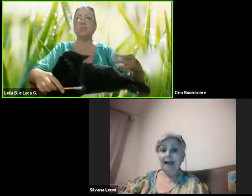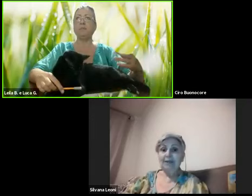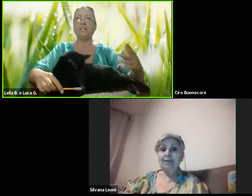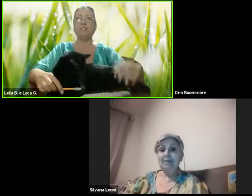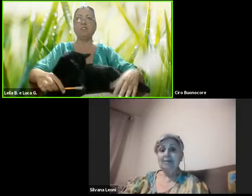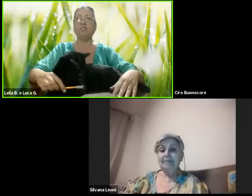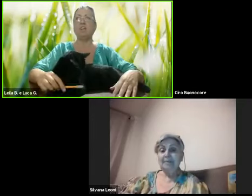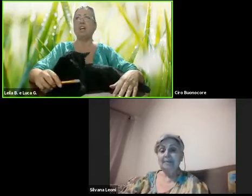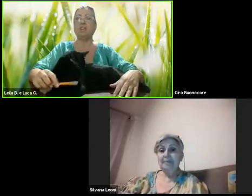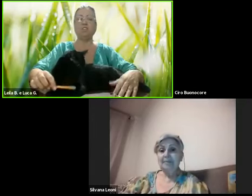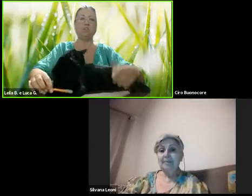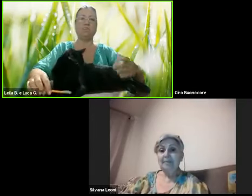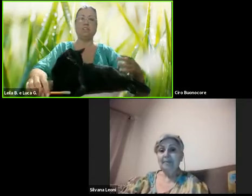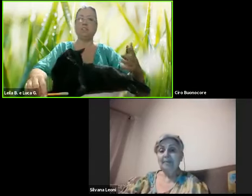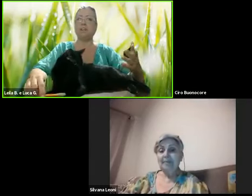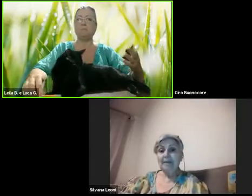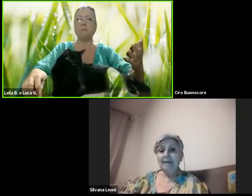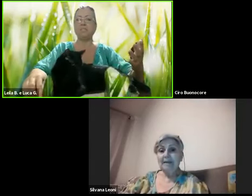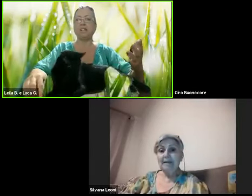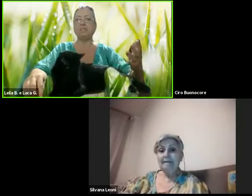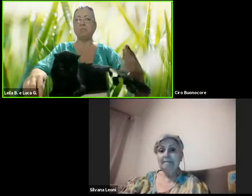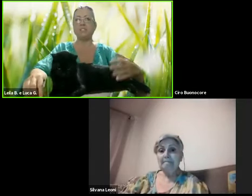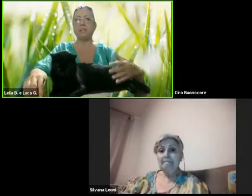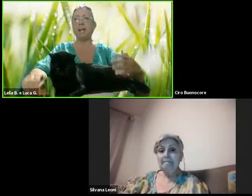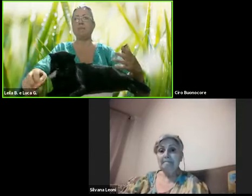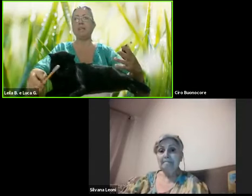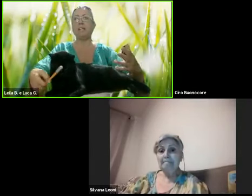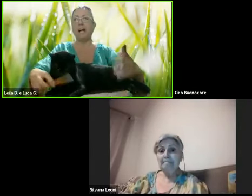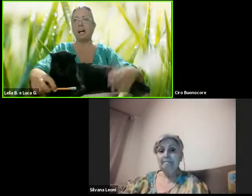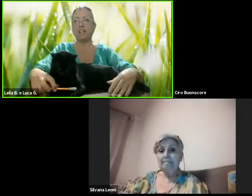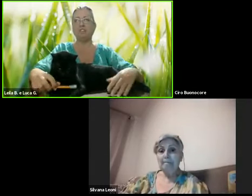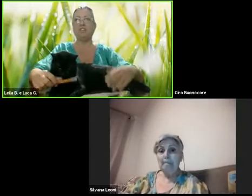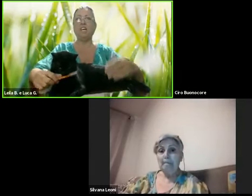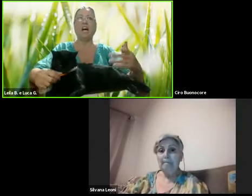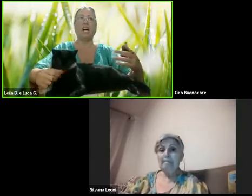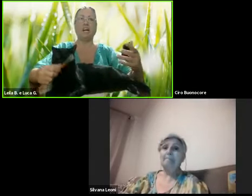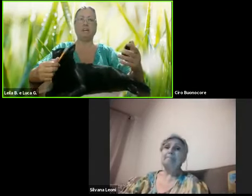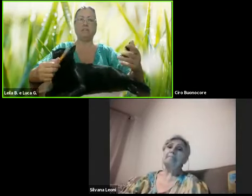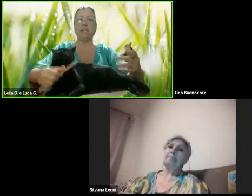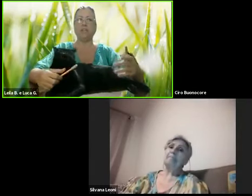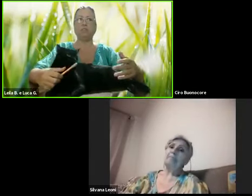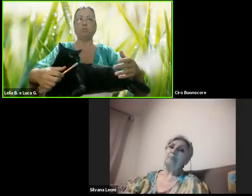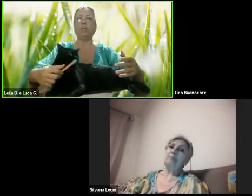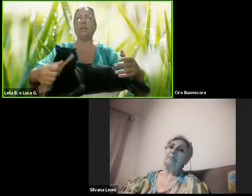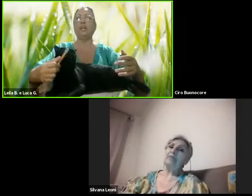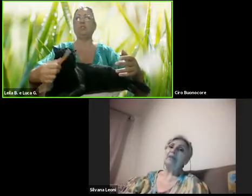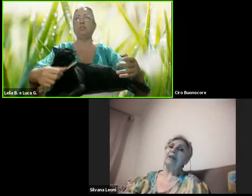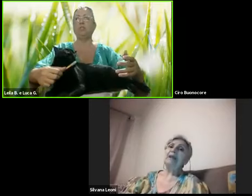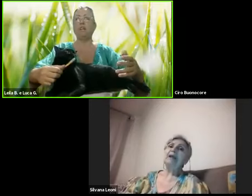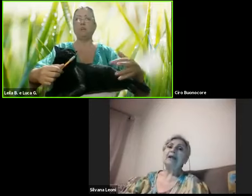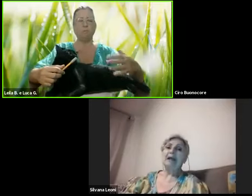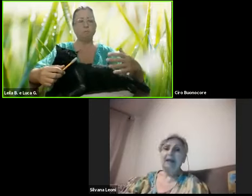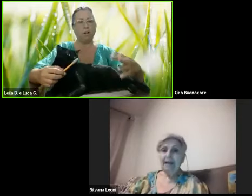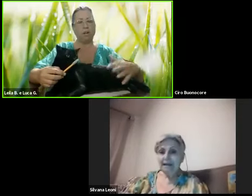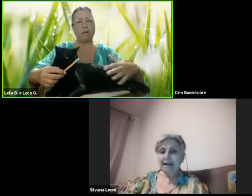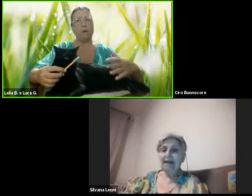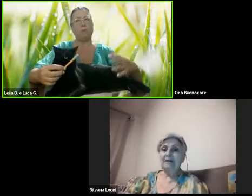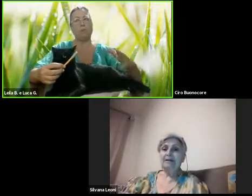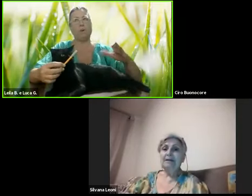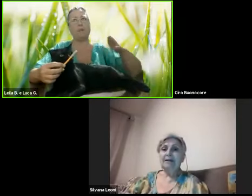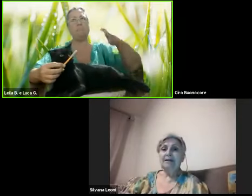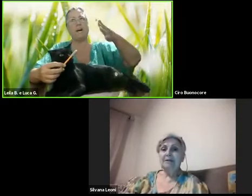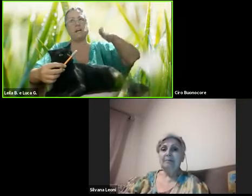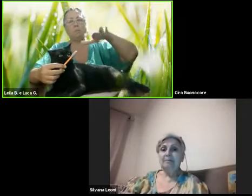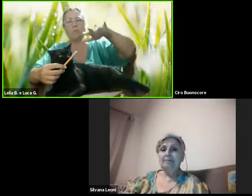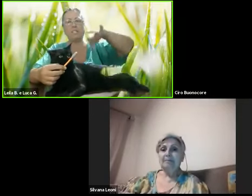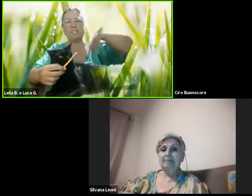il nostro pensiero dice, diciamo, prima stavamo sempre a lamentarci, a vedere tutto nero, ma abbiamo